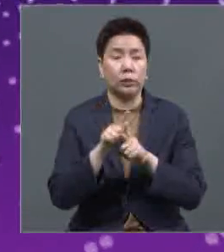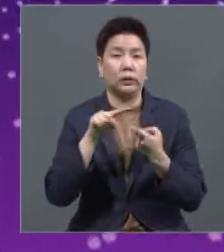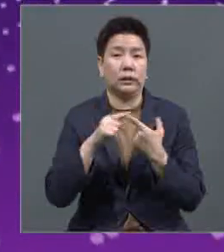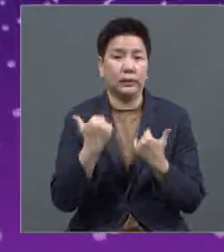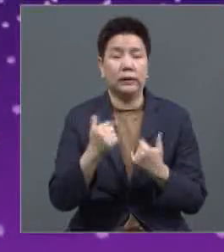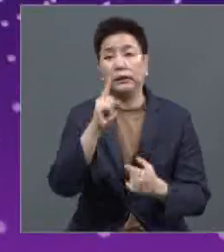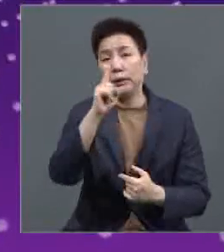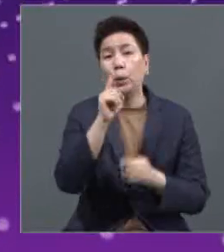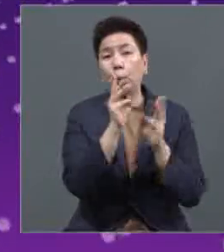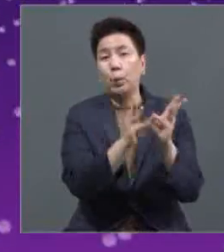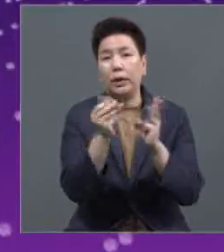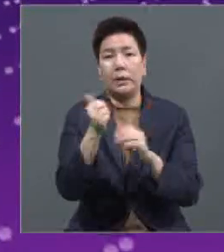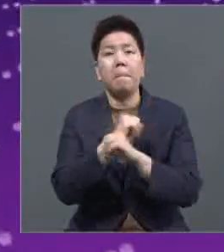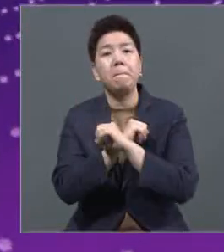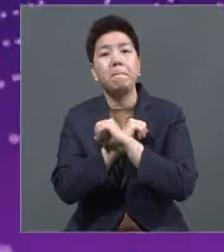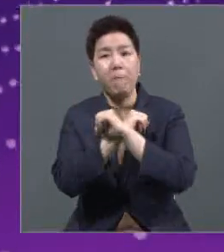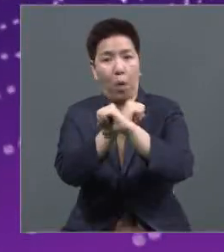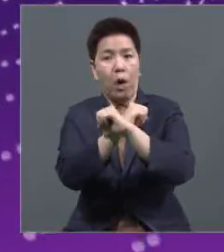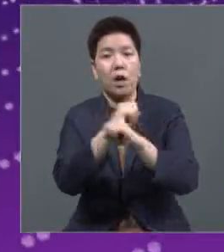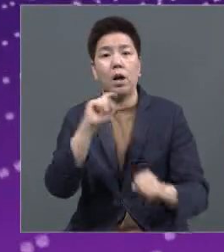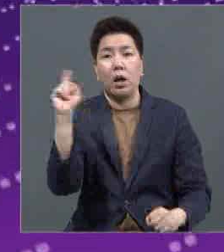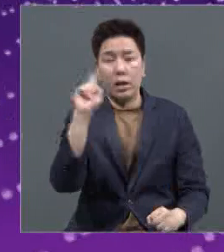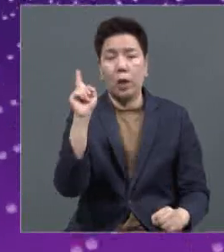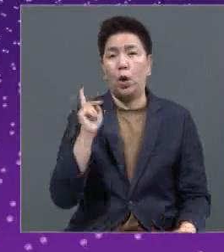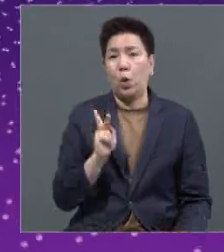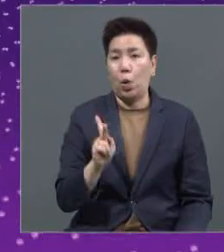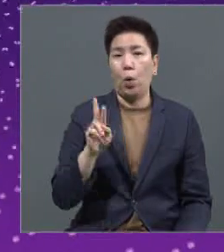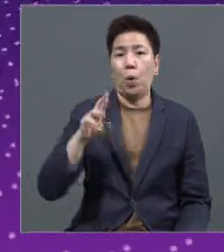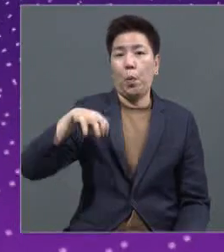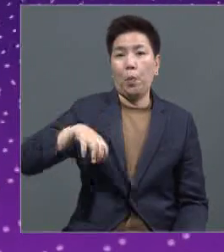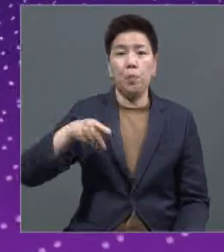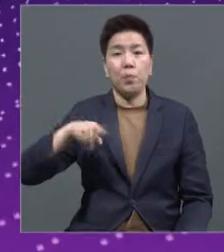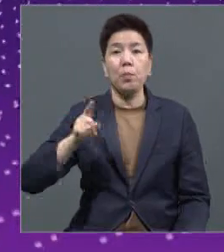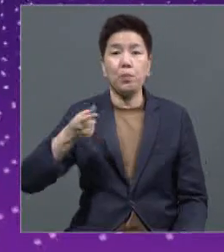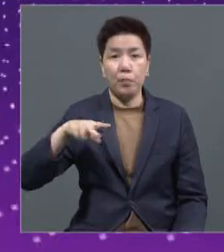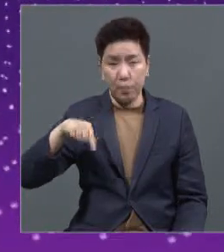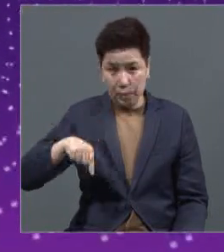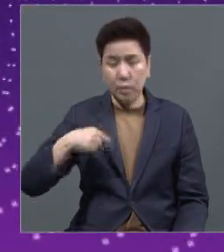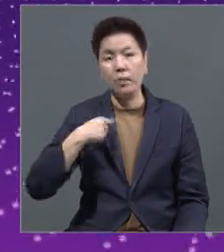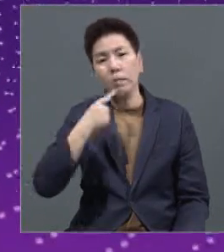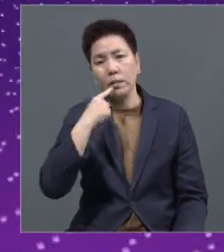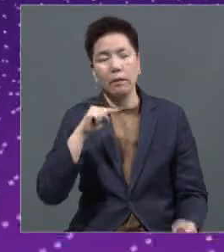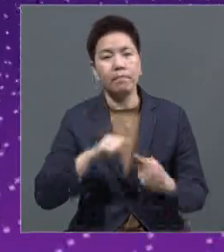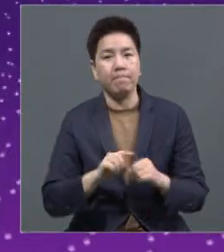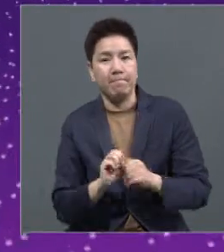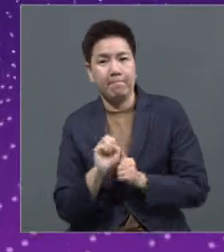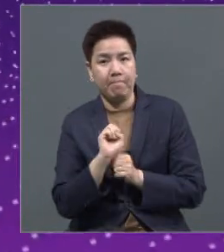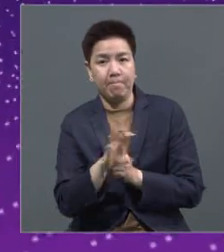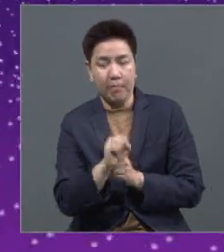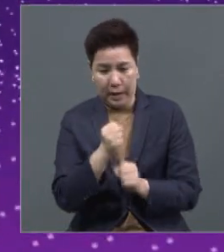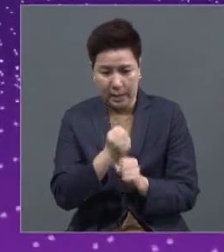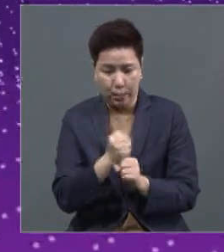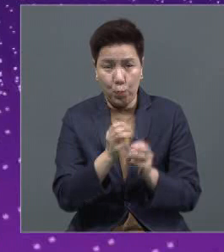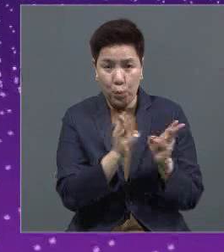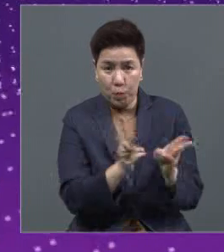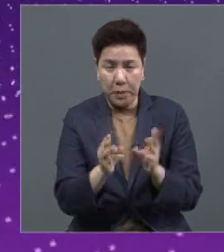ฉะนั้นเนี่ยทางที่ดีคือป้องกันอย่าให้เกิดดีกว่าทางกรมป้องกันและบรรเทาสาธารณภัยหรือว่าปพเขาก็เลยออกคำแนะนำข้อปฏิบัติ